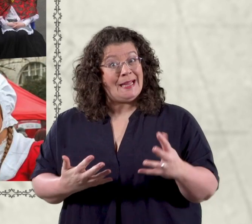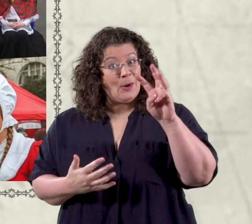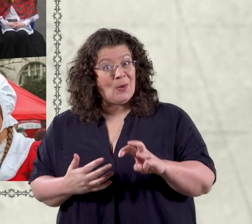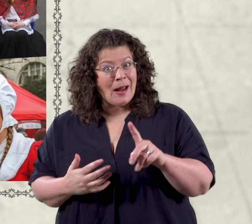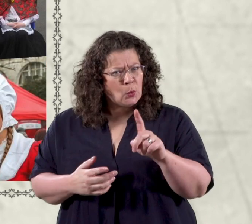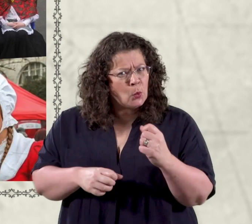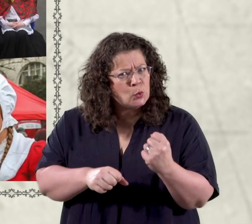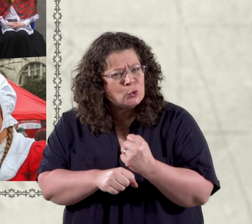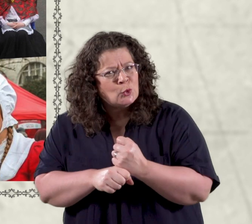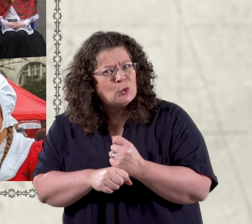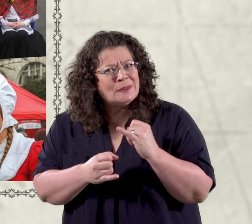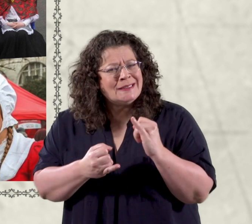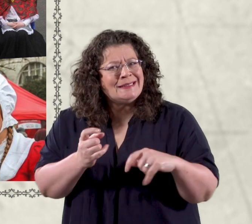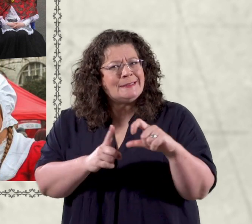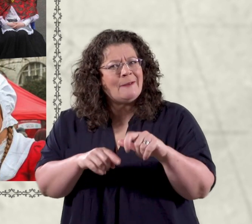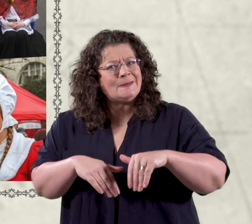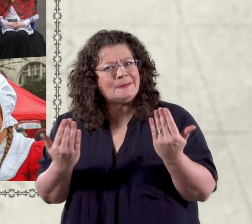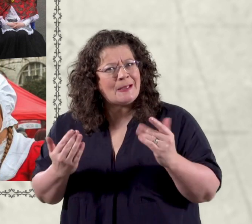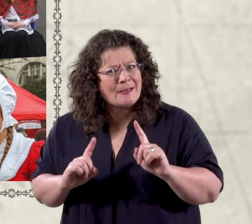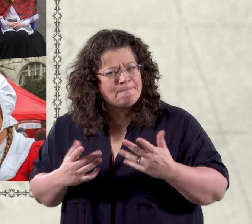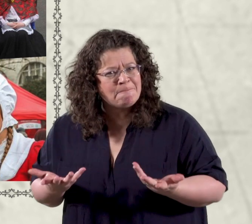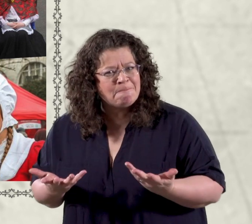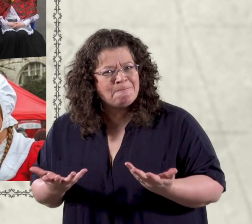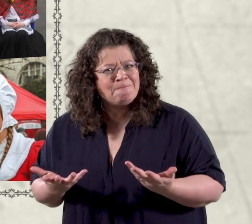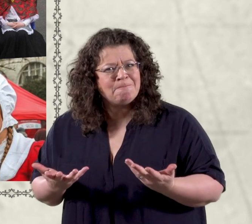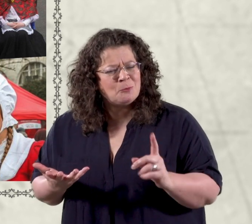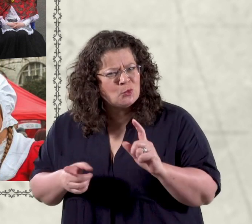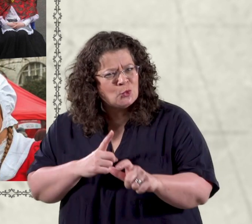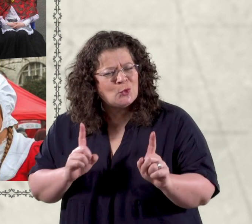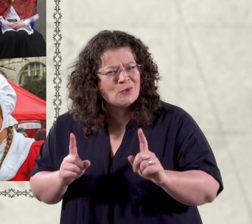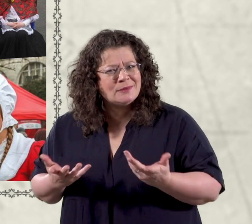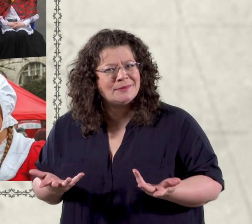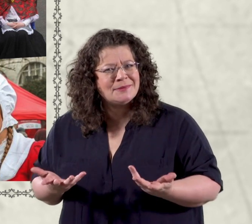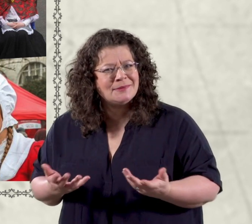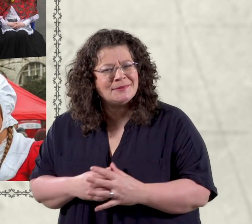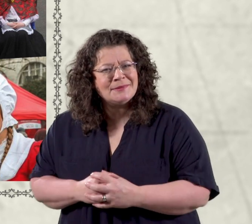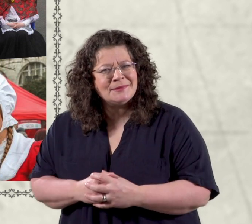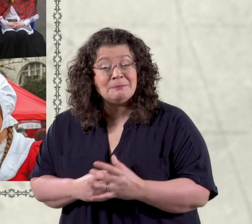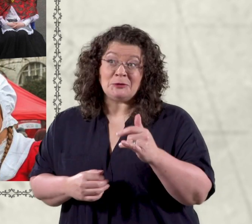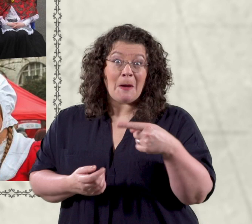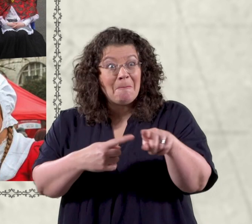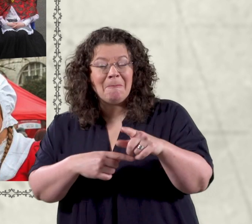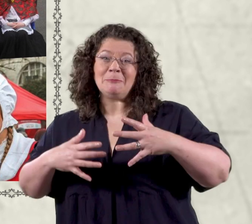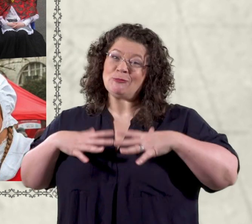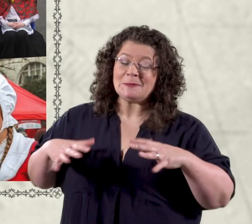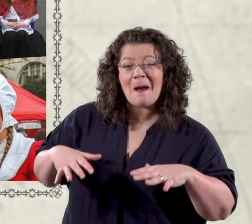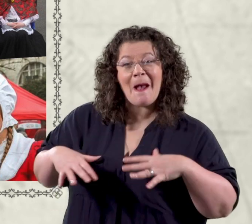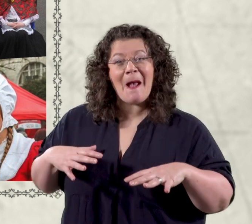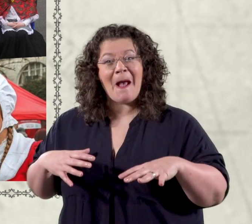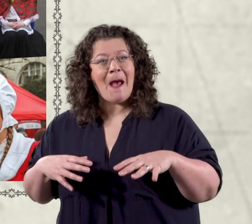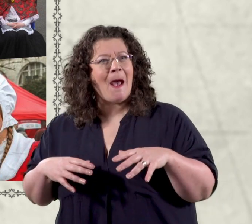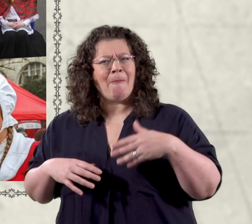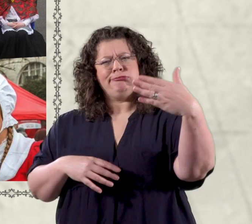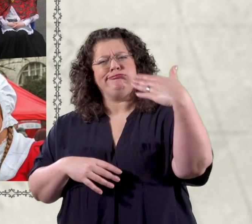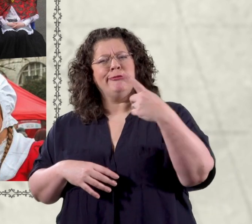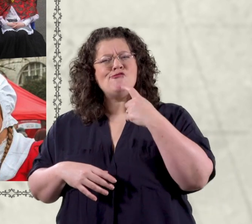A dyma chi yng Nghymru heddiw. Be da chi'n neud ar ddydd gwyl Dewi Sant? Yeah. Wel,